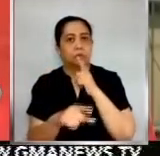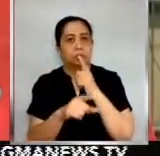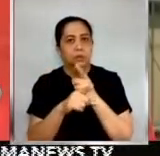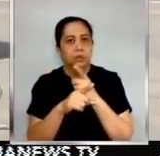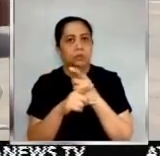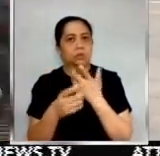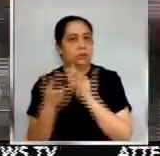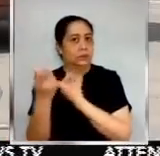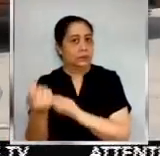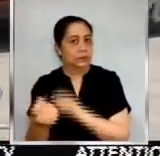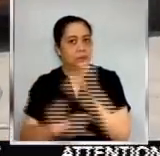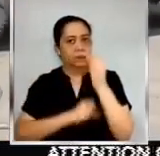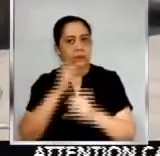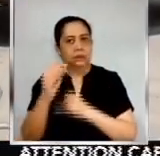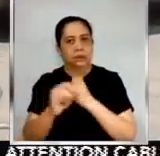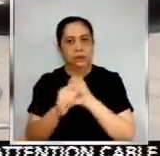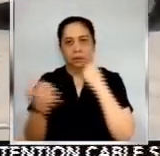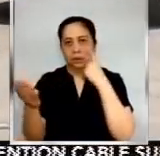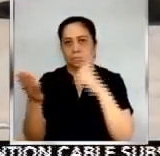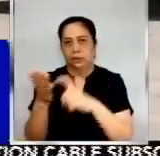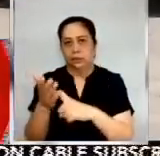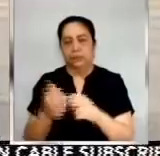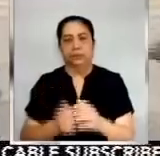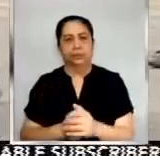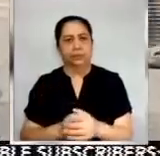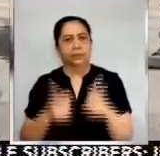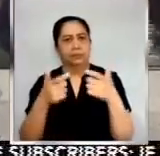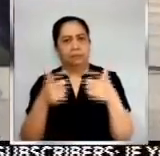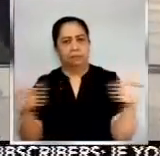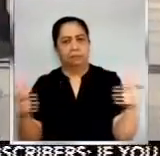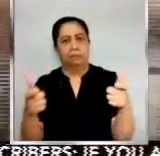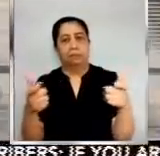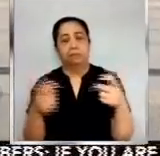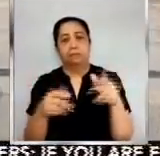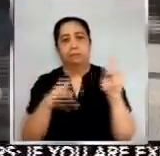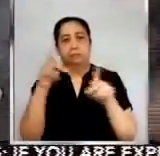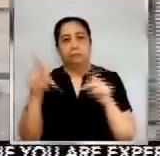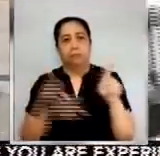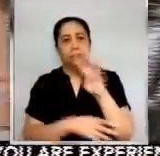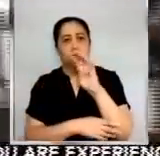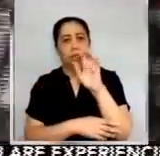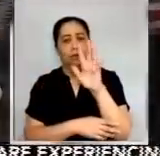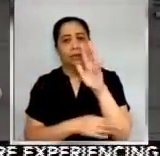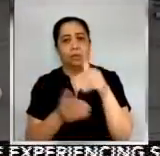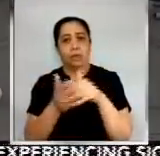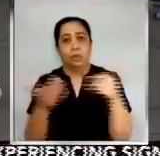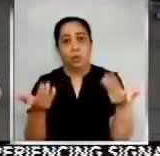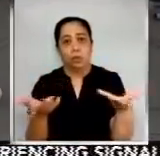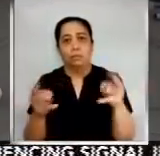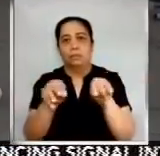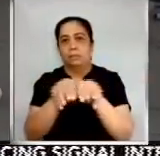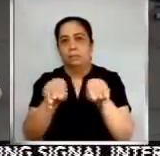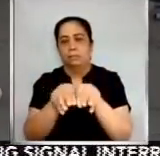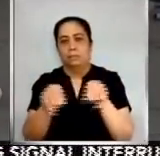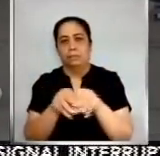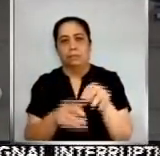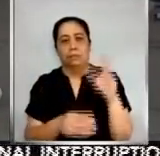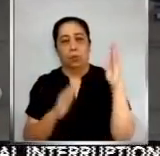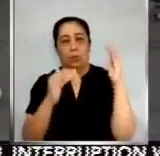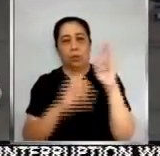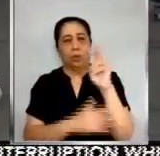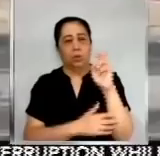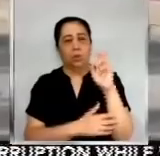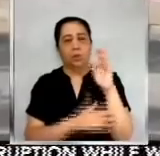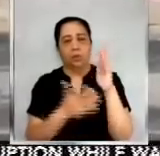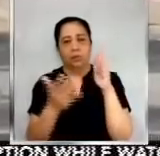internationally recognized. Di hamak na mas malaking populasyon ng Marikina na 450,000 at sa target na 270,000 ang babakunahan,